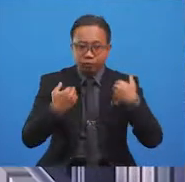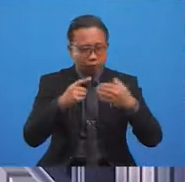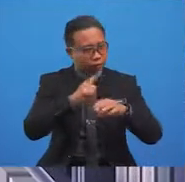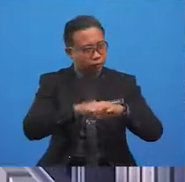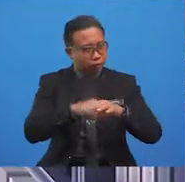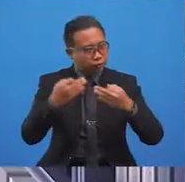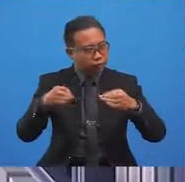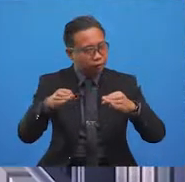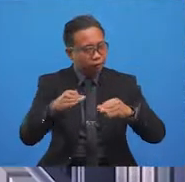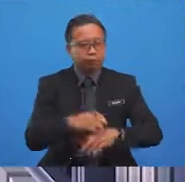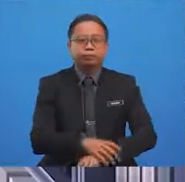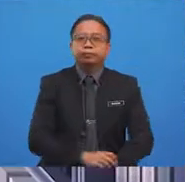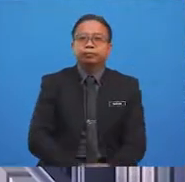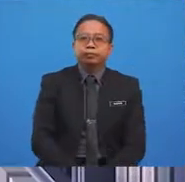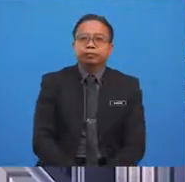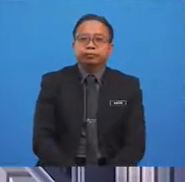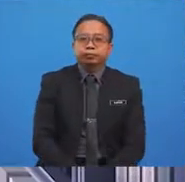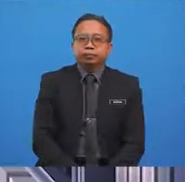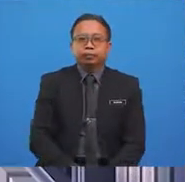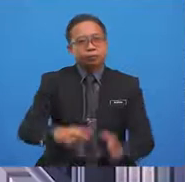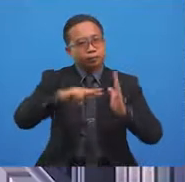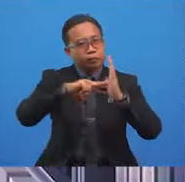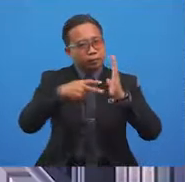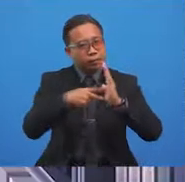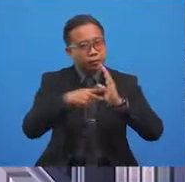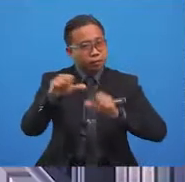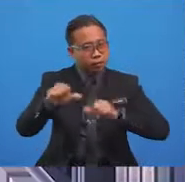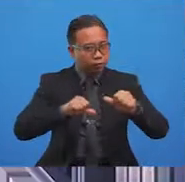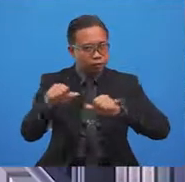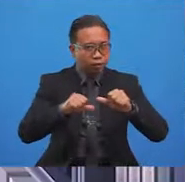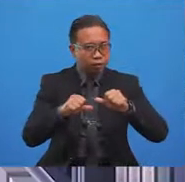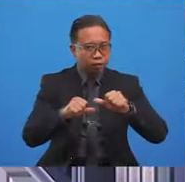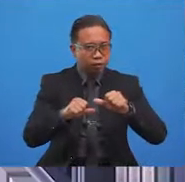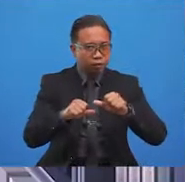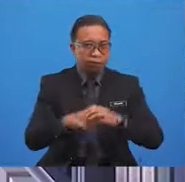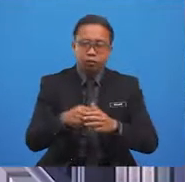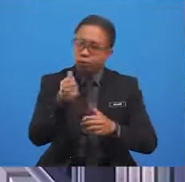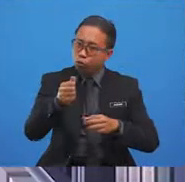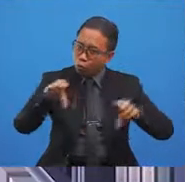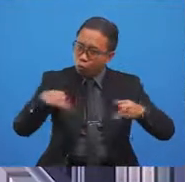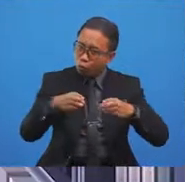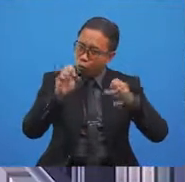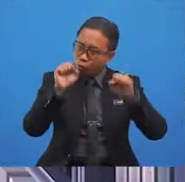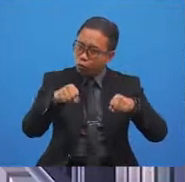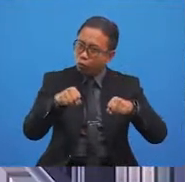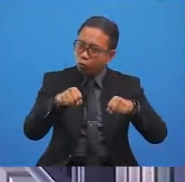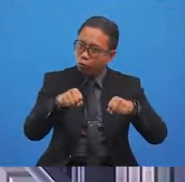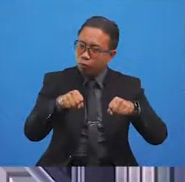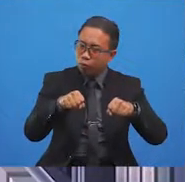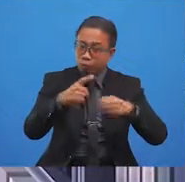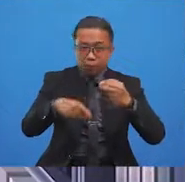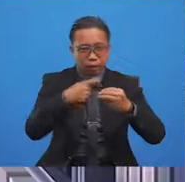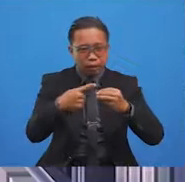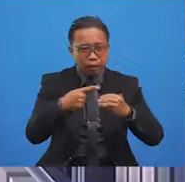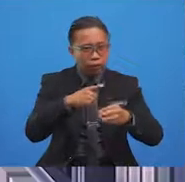This means, these are activities that you could do when you are